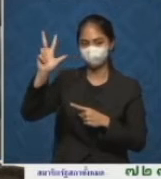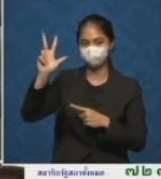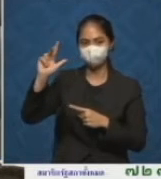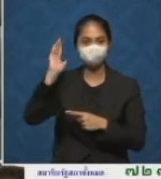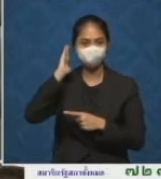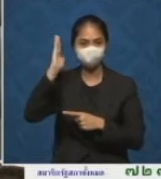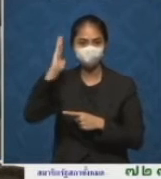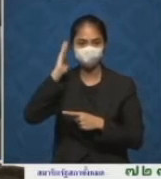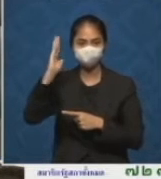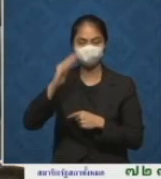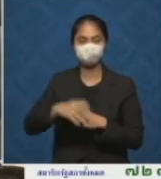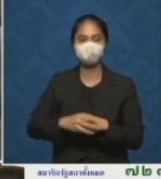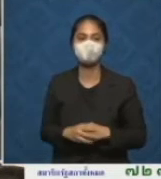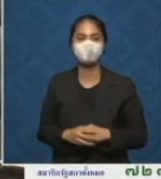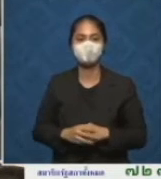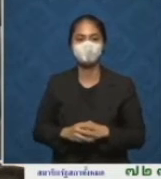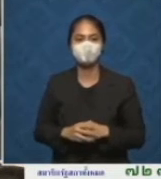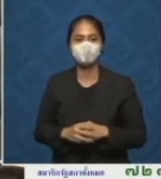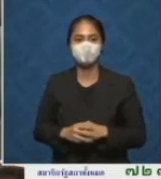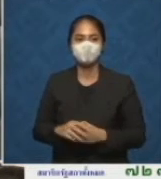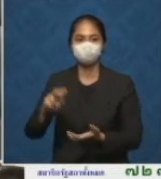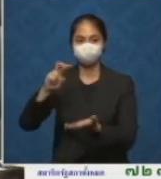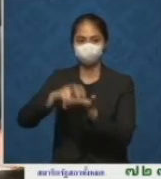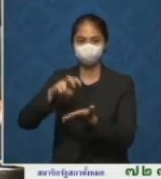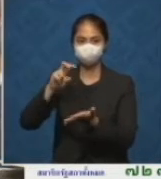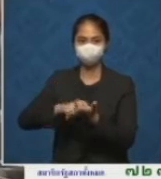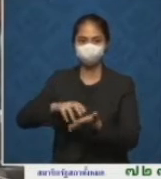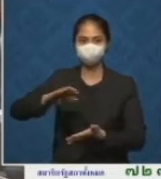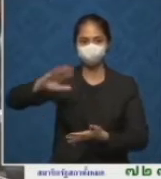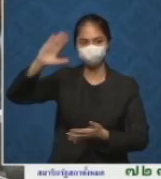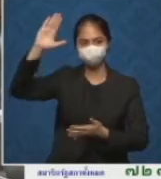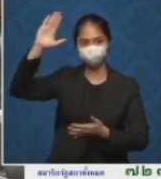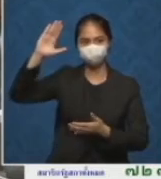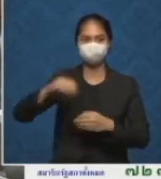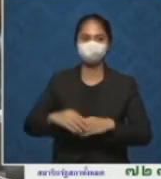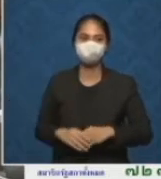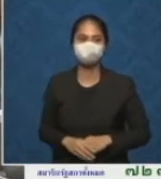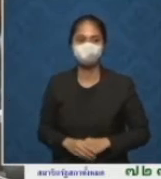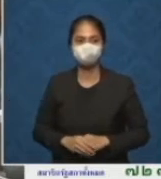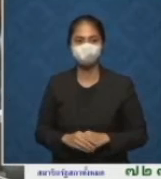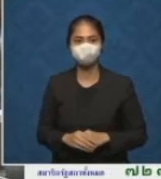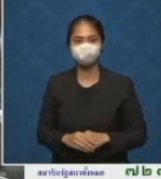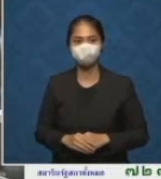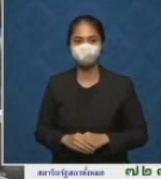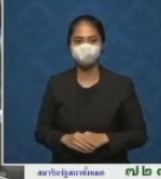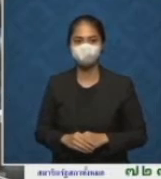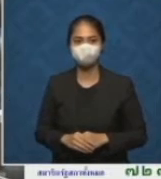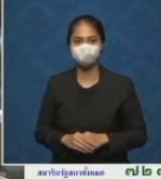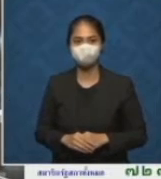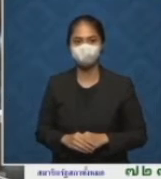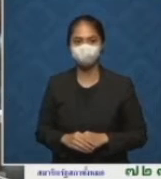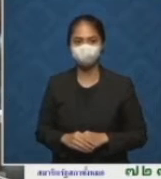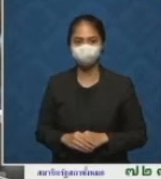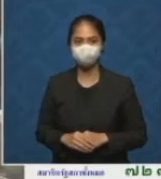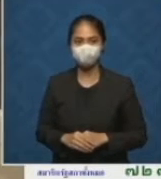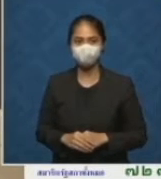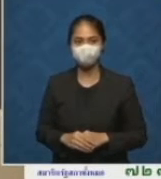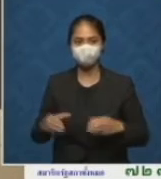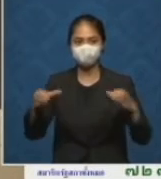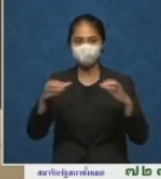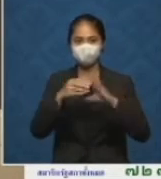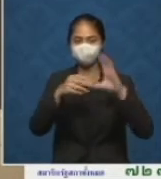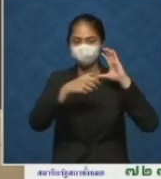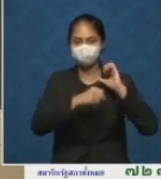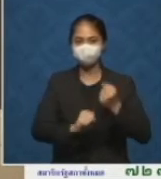งทัศน์วณิชชานันท์ขอผู้รับรองด้วยครับ ครับผู้รับรองครับต้องเลยครับพรรคประชาธิปัตย์